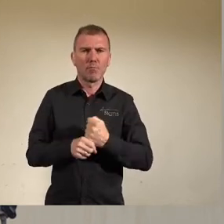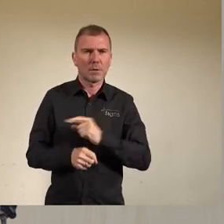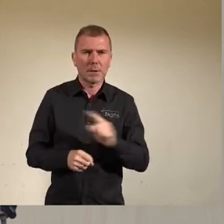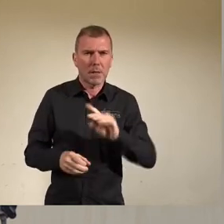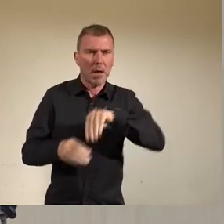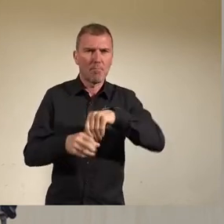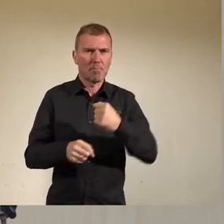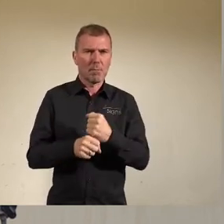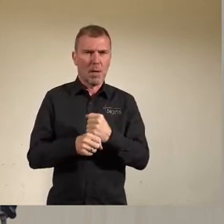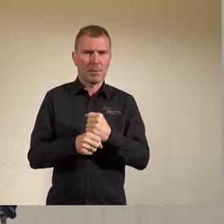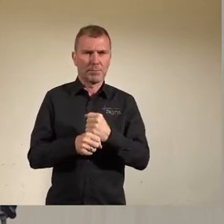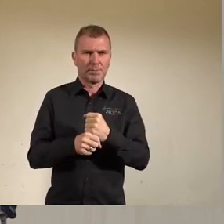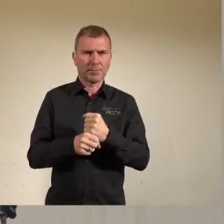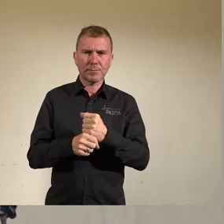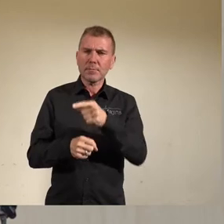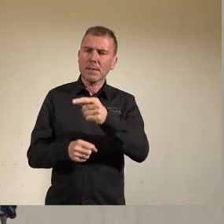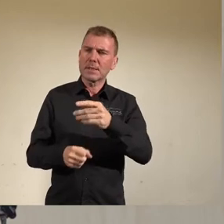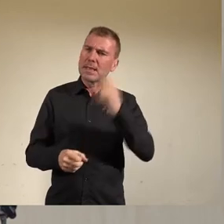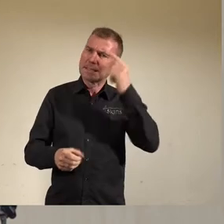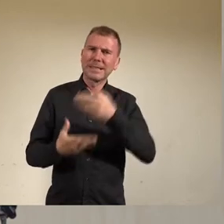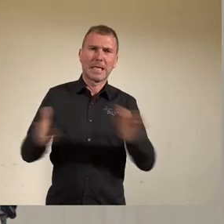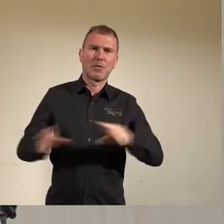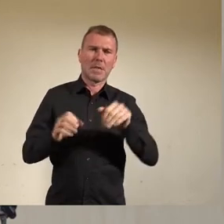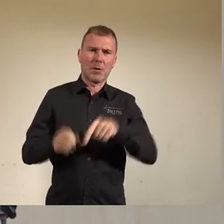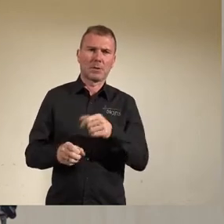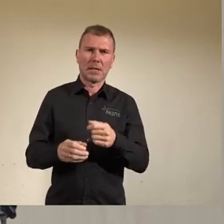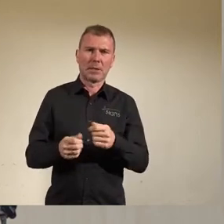gruppentherapeutischen Sitzungen, die Sie Beratungen nennen, teilnehmen.